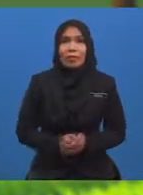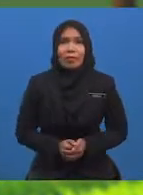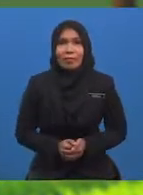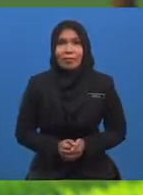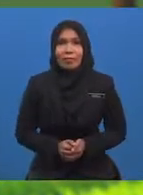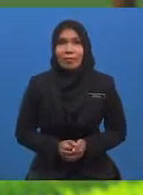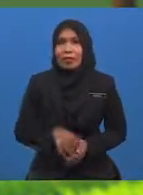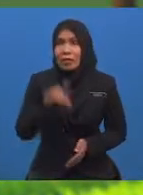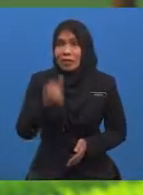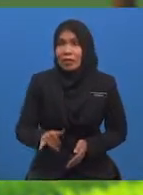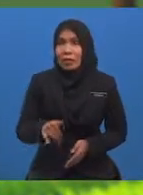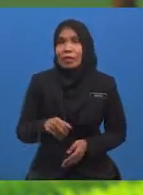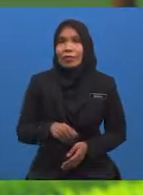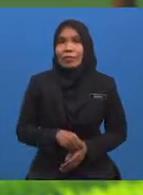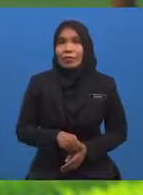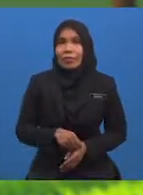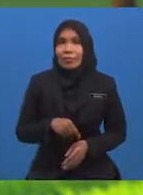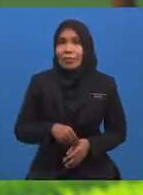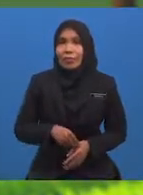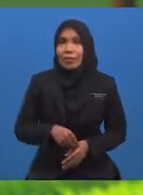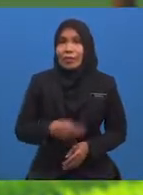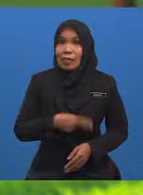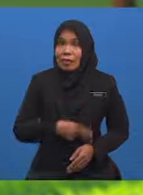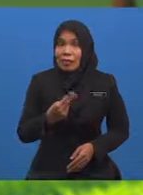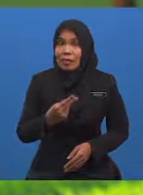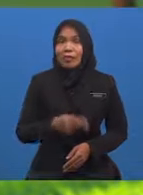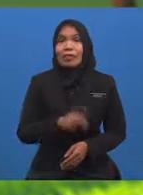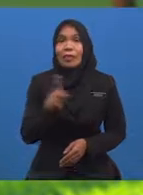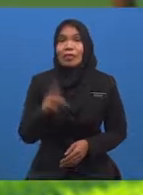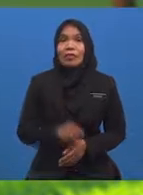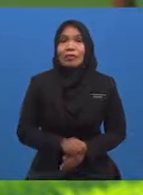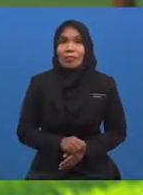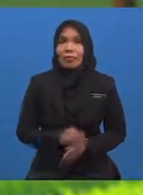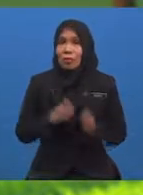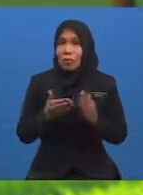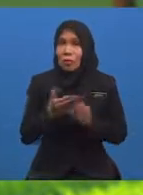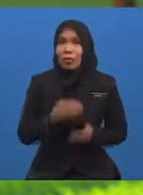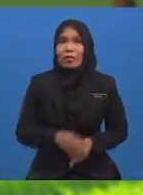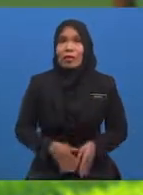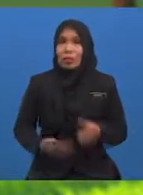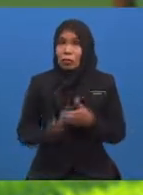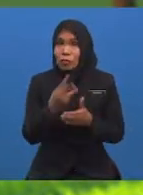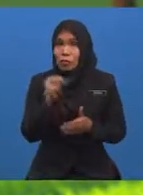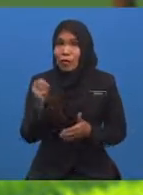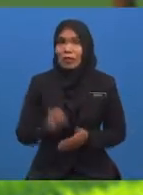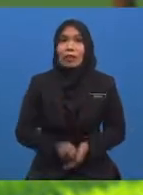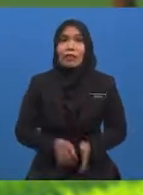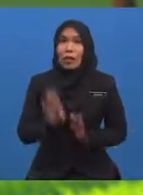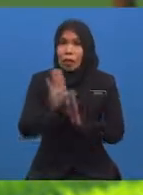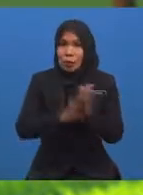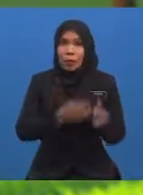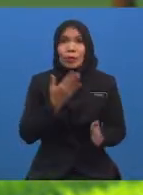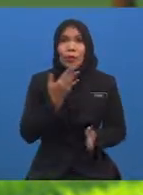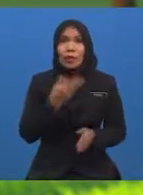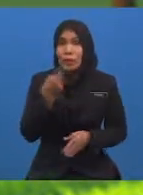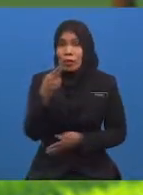tumbuh-tumbuhan yang berwarna hijau. Jadi, murid-murid nampak tak betapa